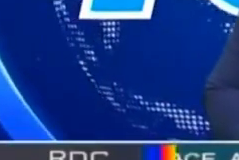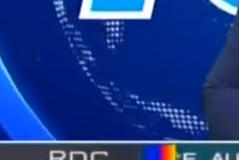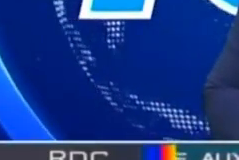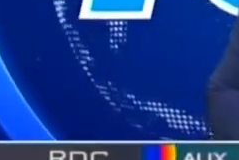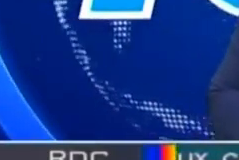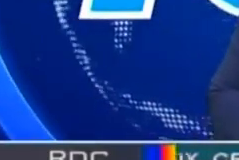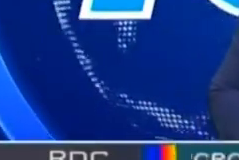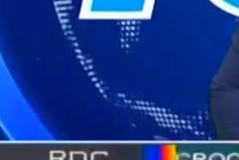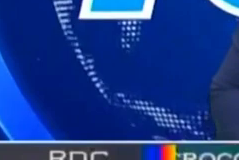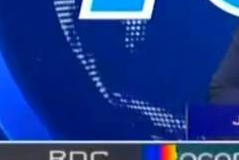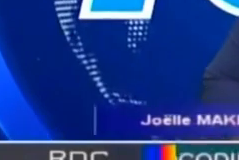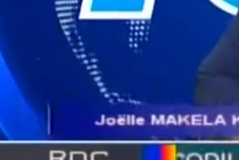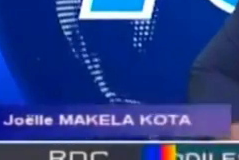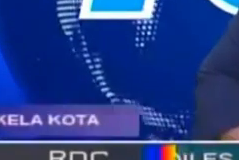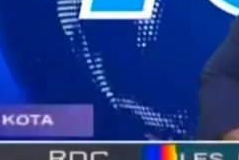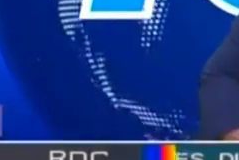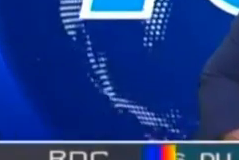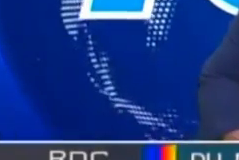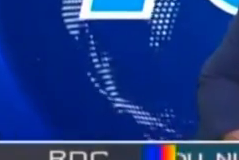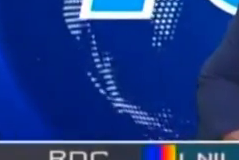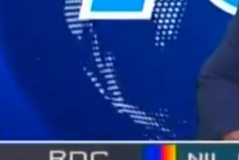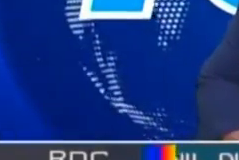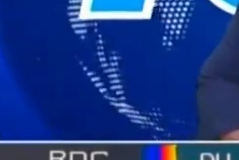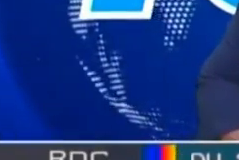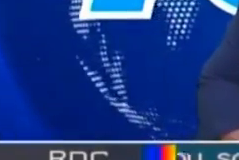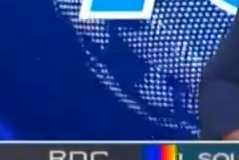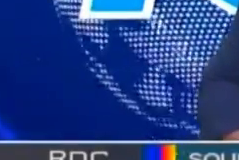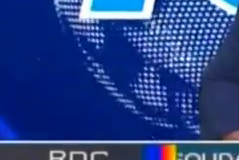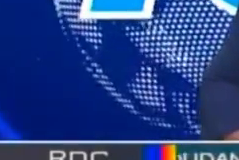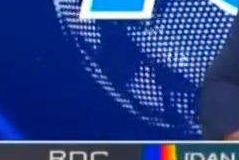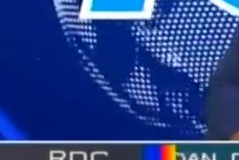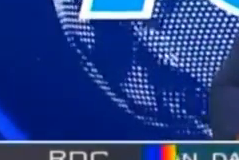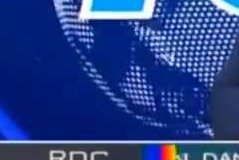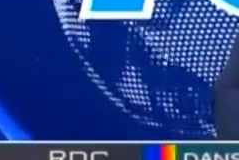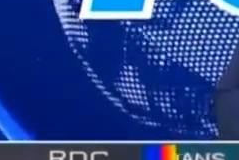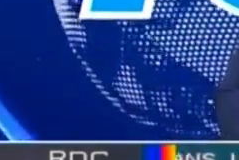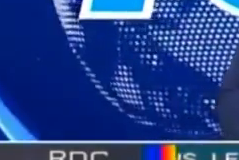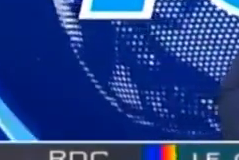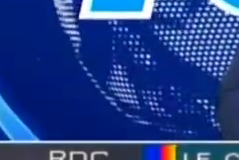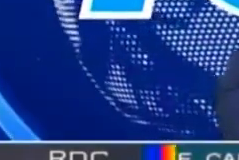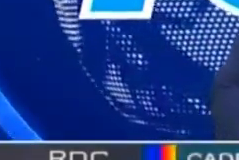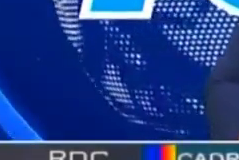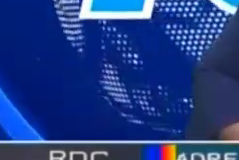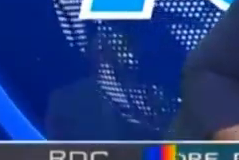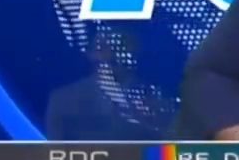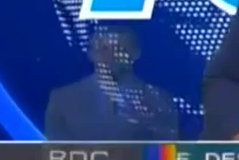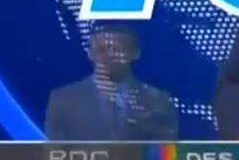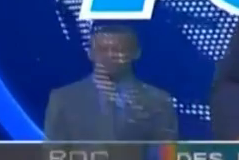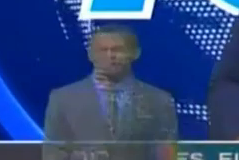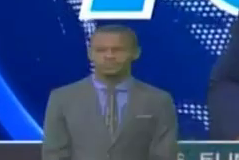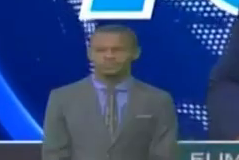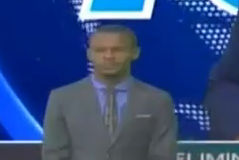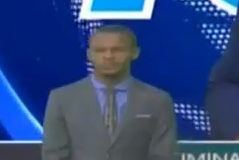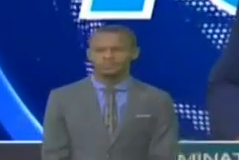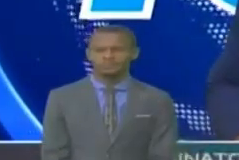l'État, le chef du gouvernement a reçu le ministre de Transport et le directeur général de Congo Airways à ce